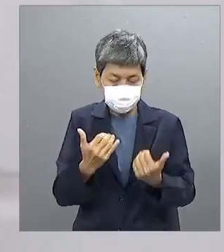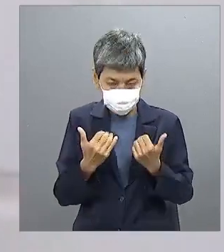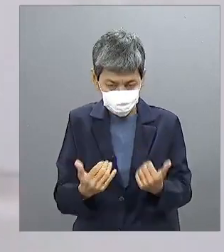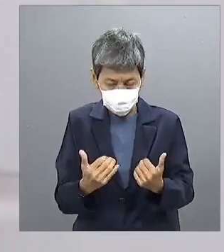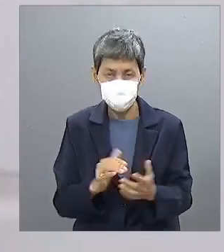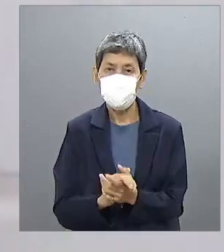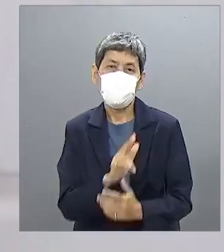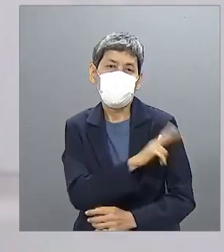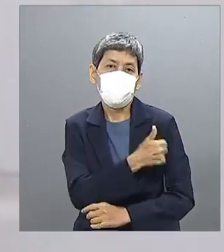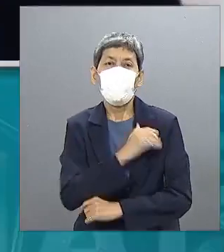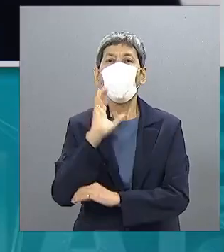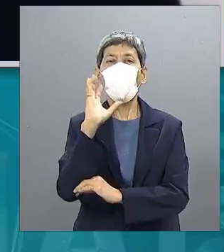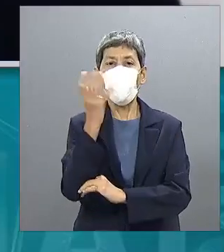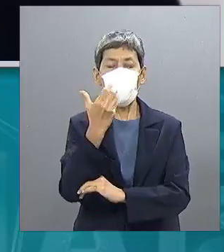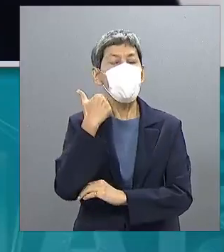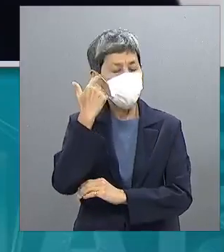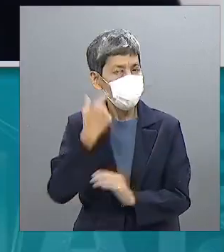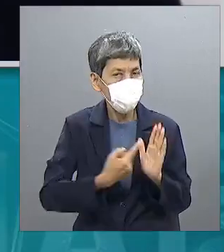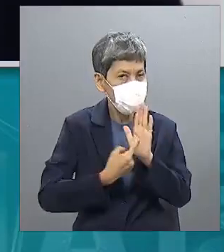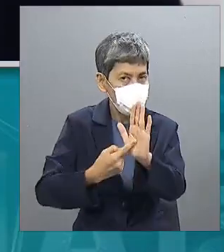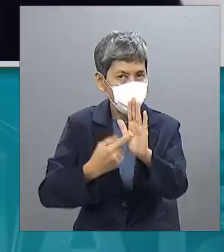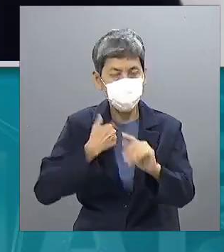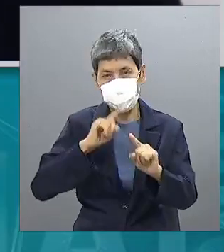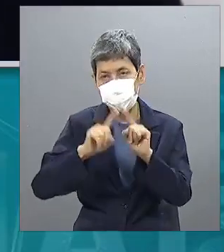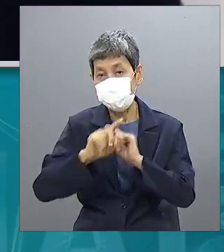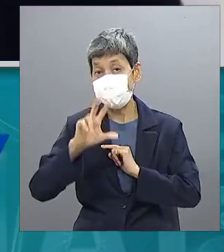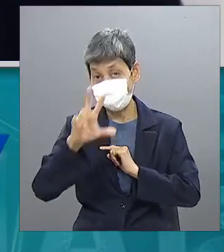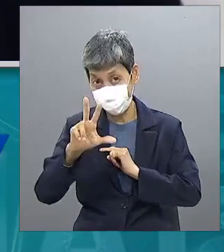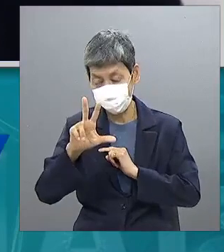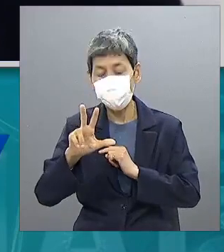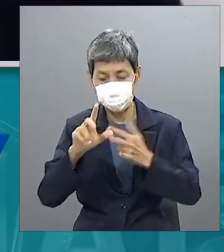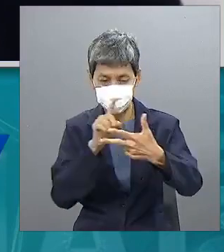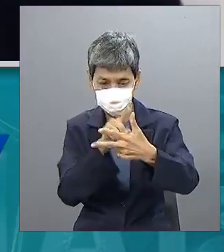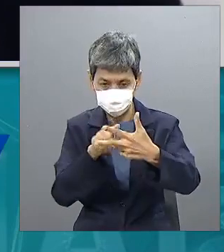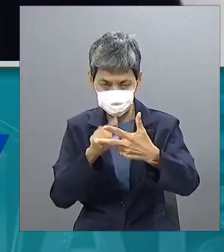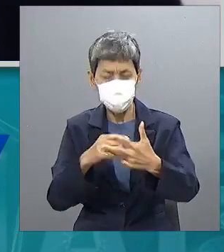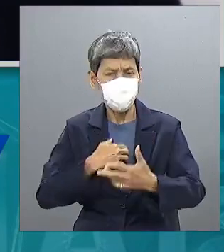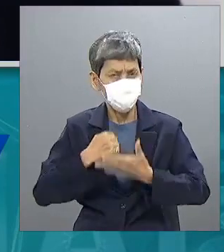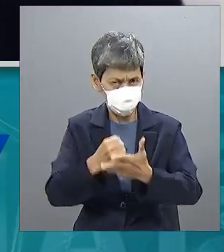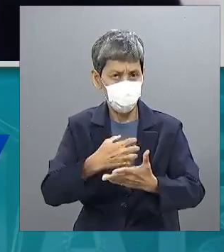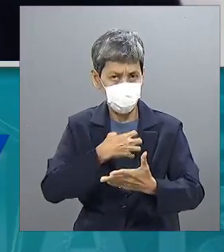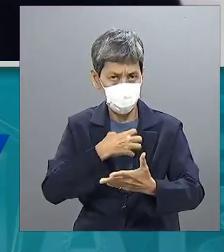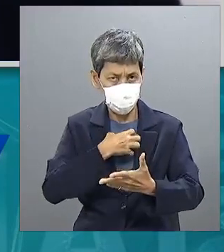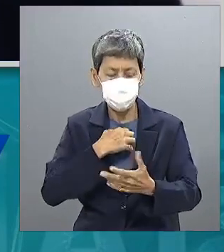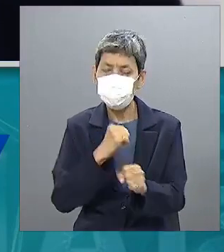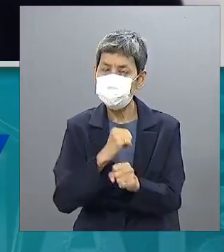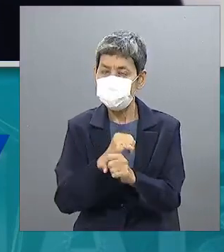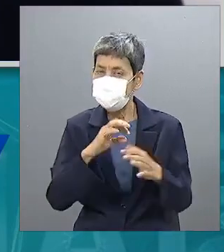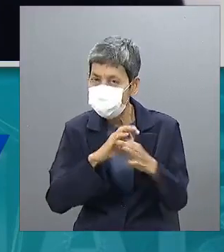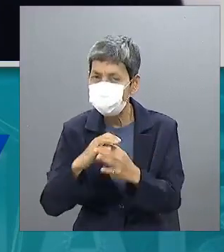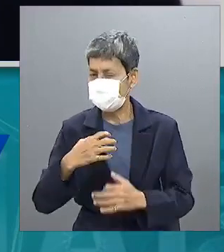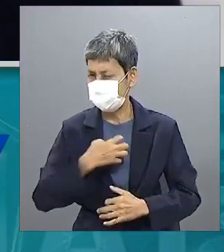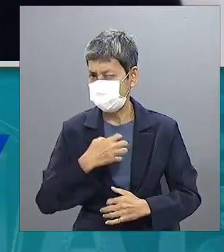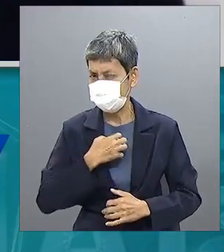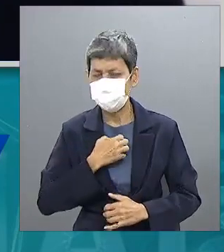อนามัยโลกครับก็มีการเสนอประมาณ 3แนวทางครับในการสนับสนุนนะครับเพื่อให้มันตอบโจทย์ในเรื่องของคอมพิวเตอร์มี